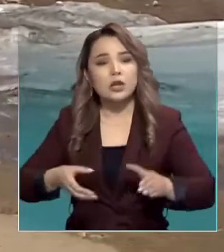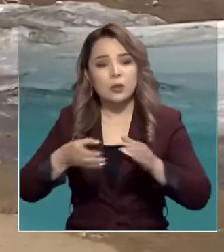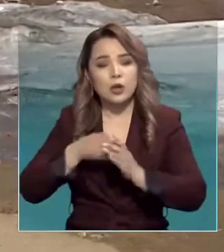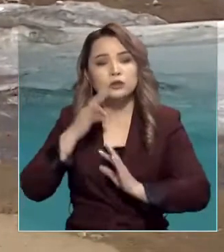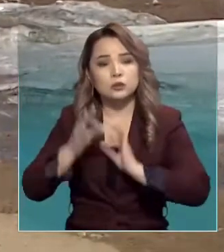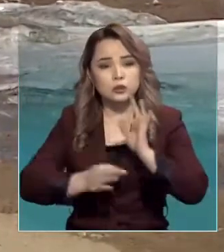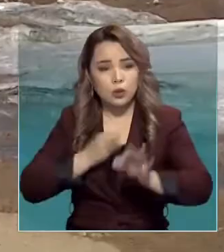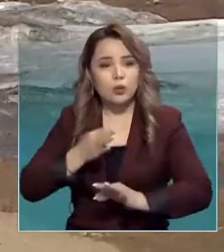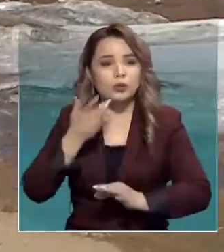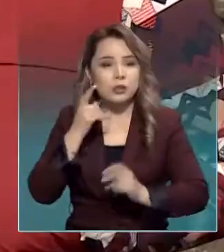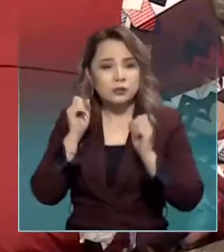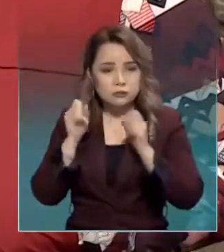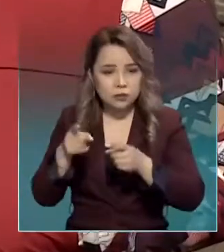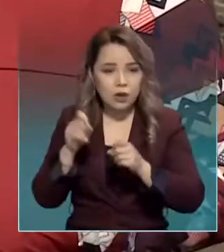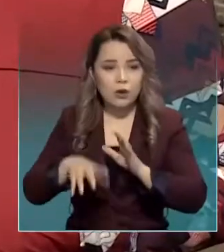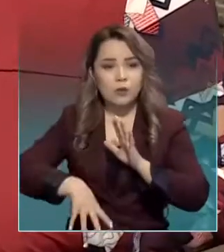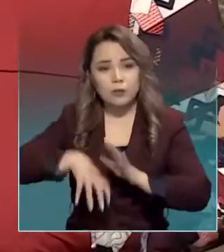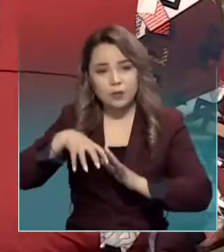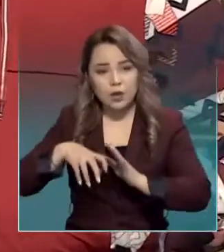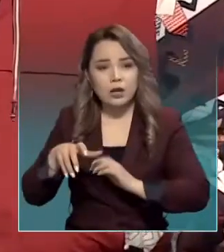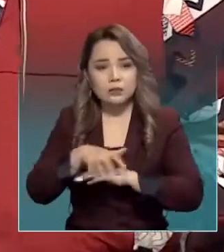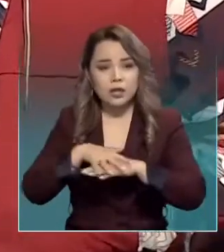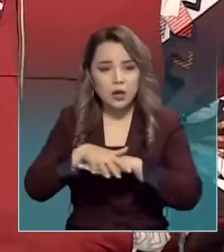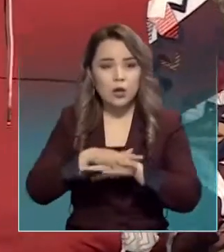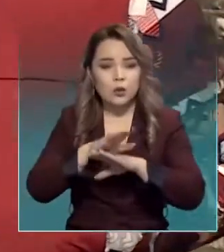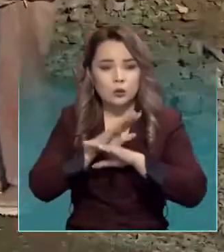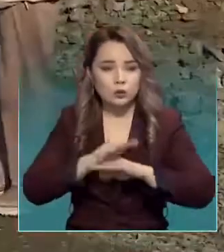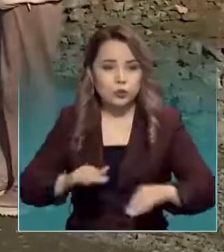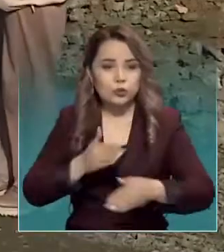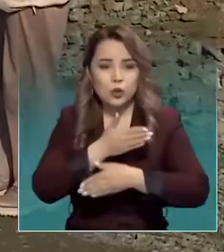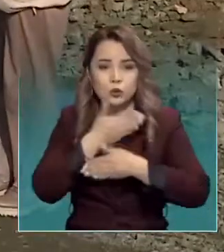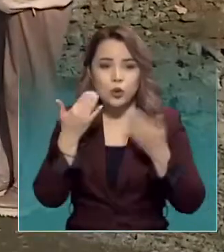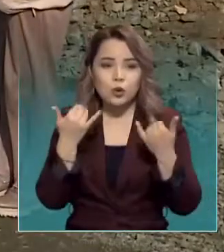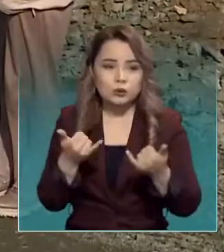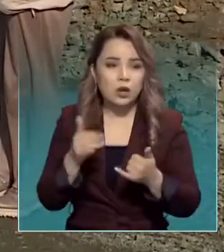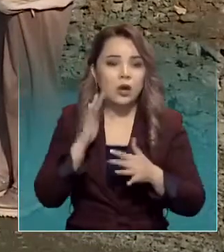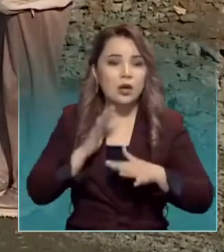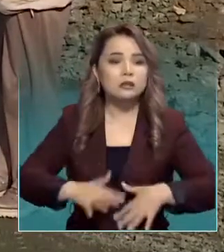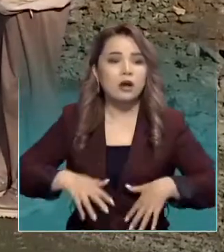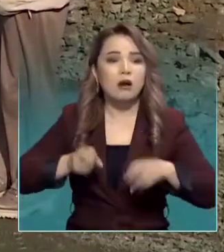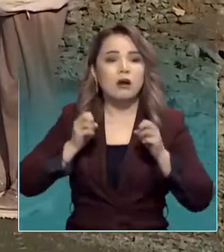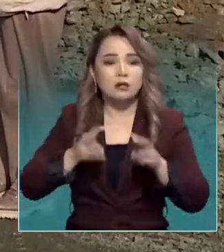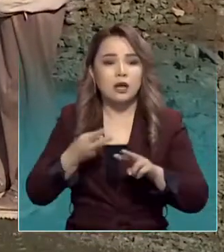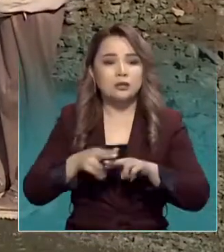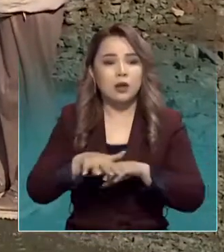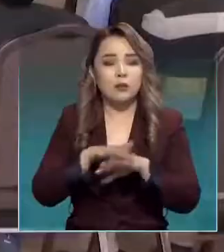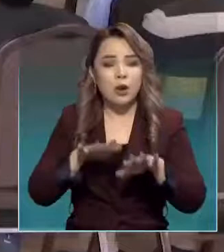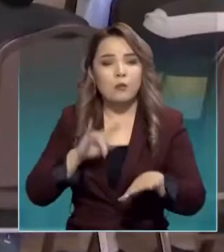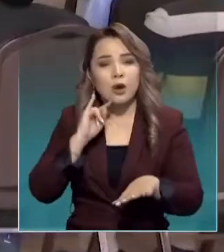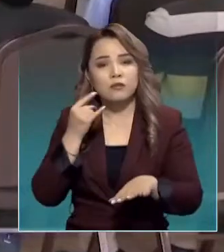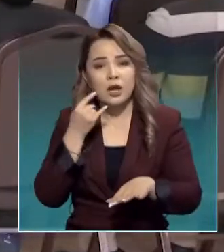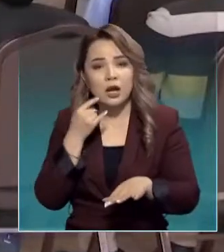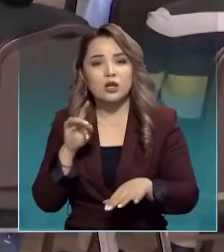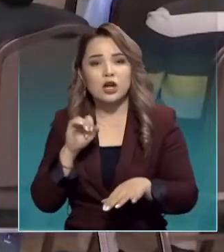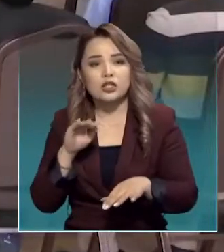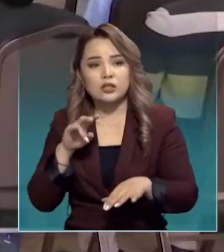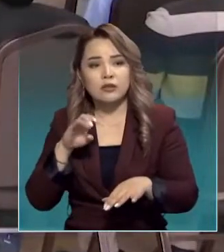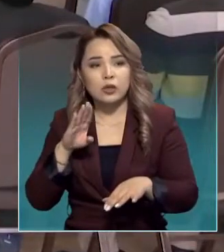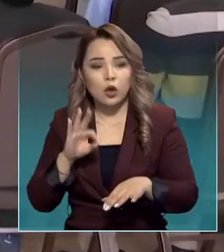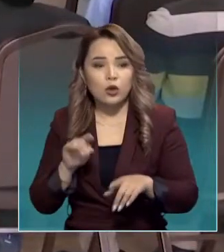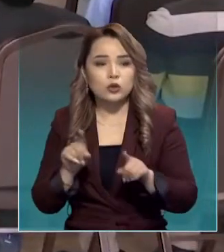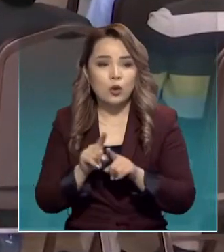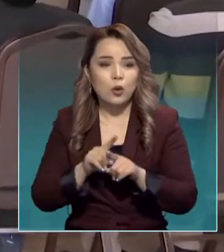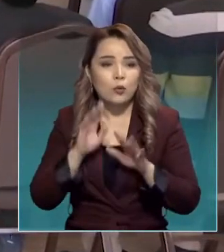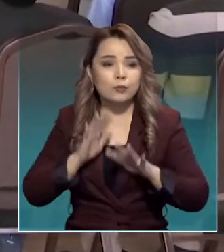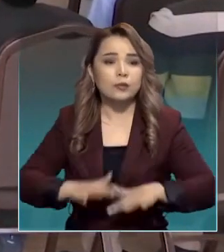күні-түні дамыл тапқан жоқ. Дегенмен қауіп толық сейілген жоқ. Кей өңірлерде топан су тұтқиылдан келді. Мәселен, Павлодардағы Рождественка ауылы су